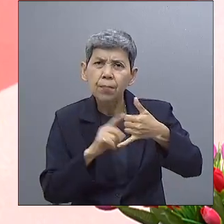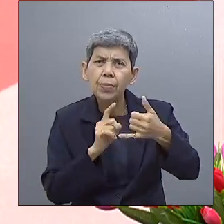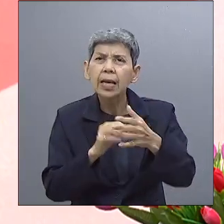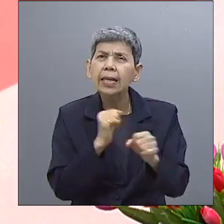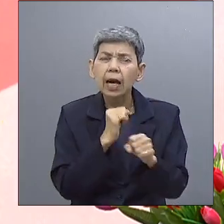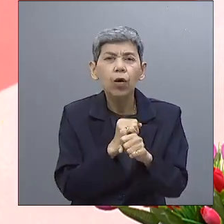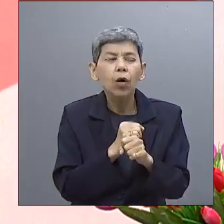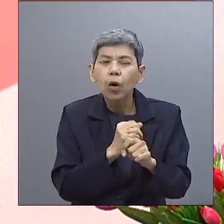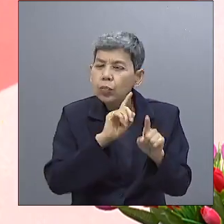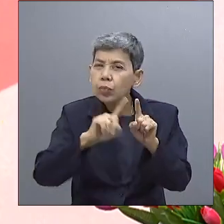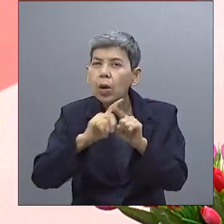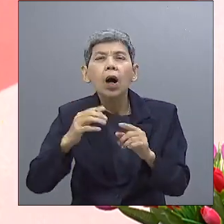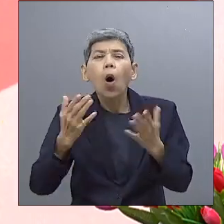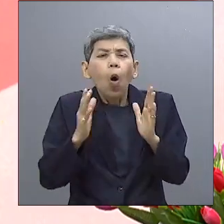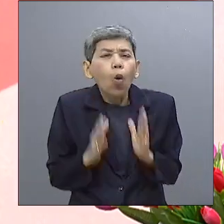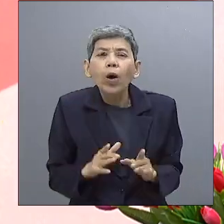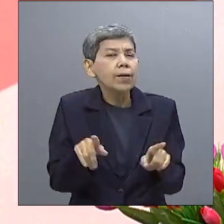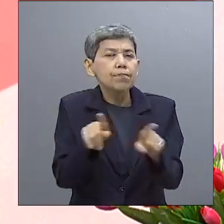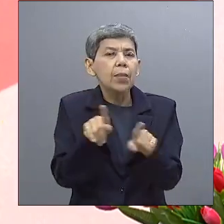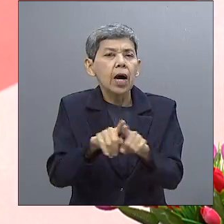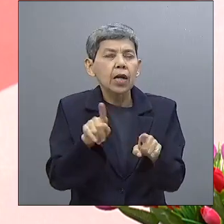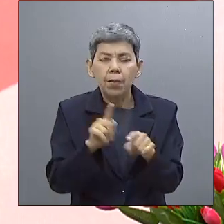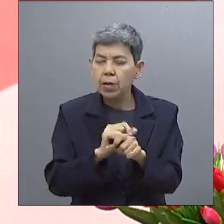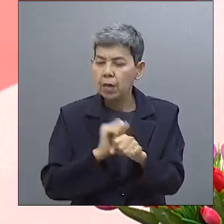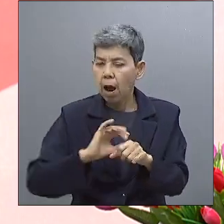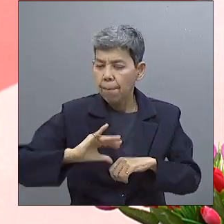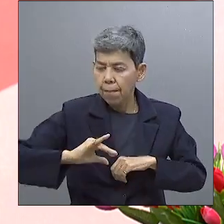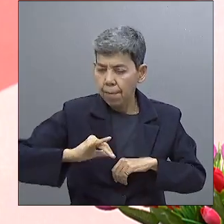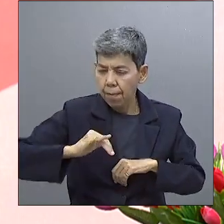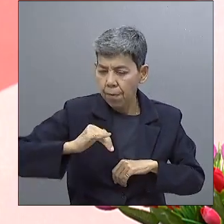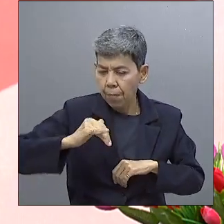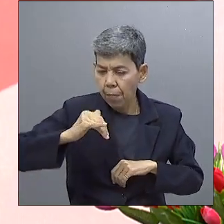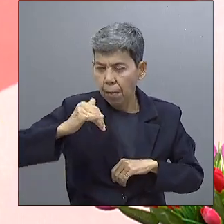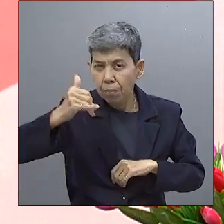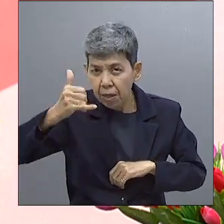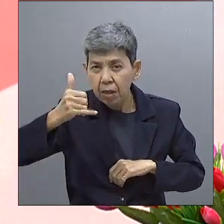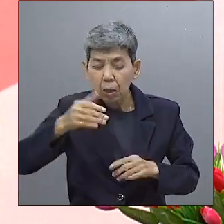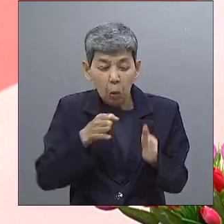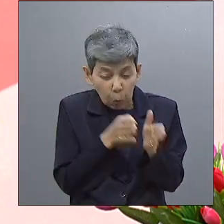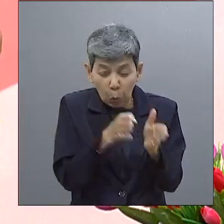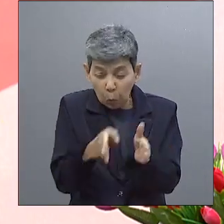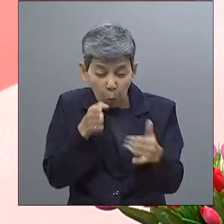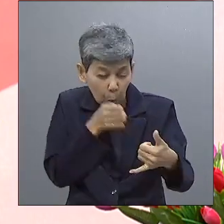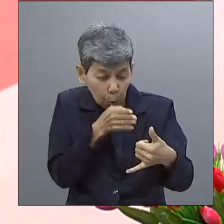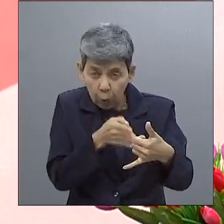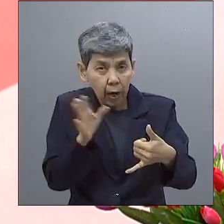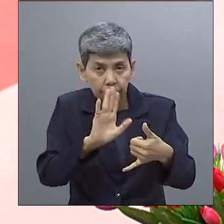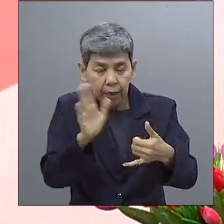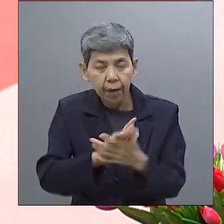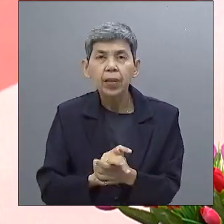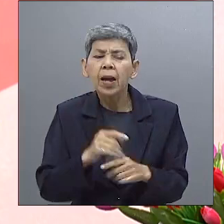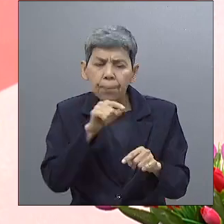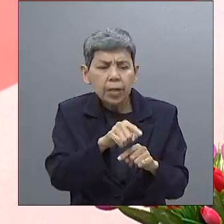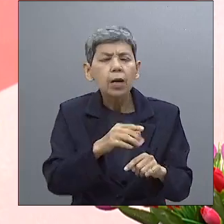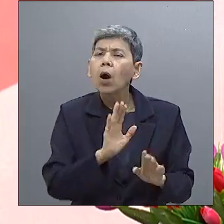แต่ละชนิดถูกไหมเหมือนกันครับคนเราเนี่ยก็มีแสงที่เปล่งออกมาไม่เหมือนกันไม่ใช่ว่าแสงสีส้มหรือแสงสีเหลืองมันจะสวยไม่เหมือนกันมันมีห